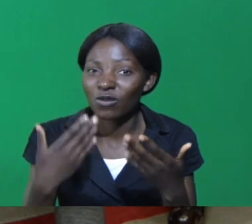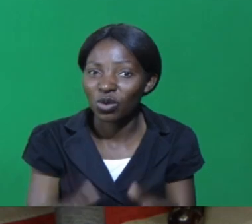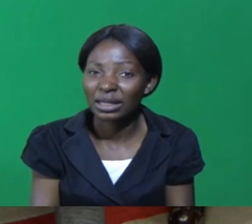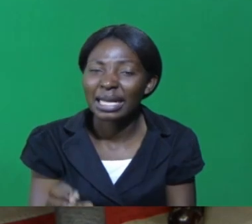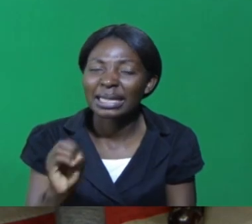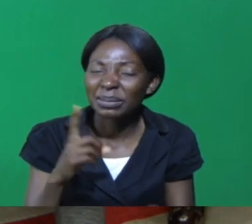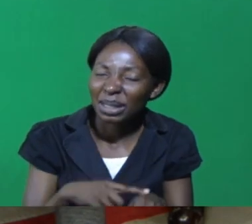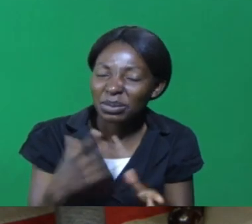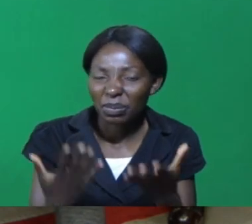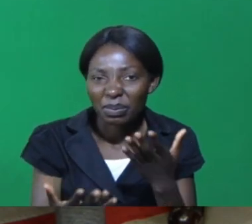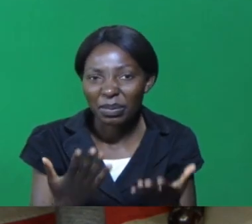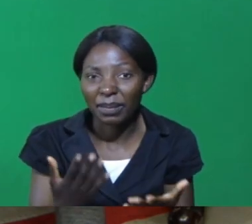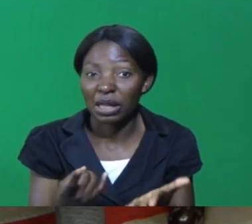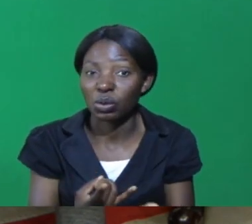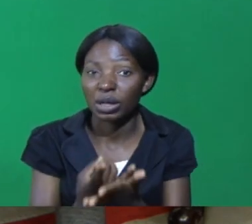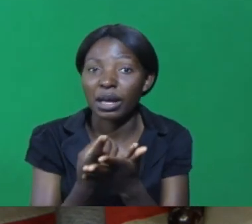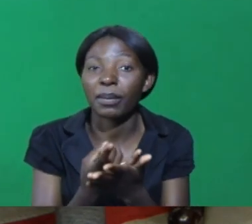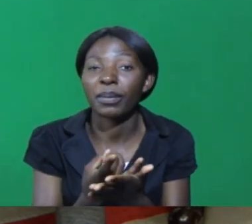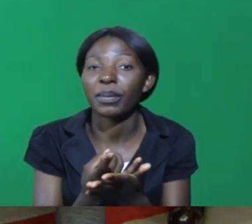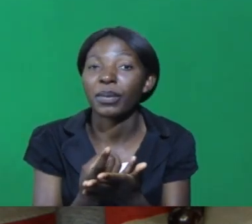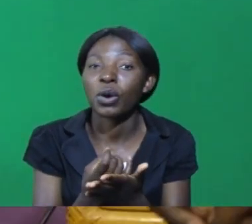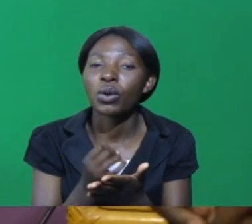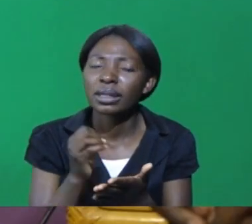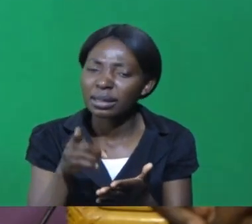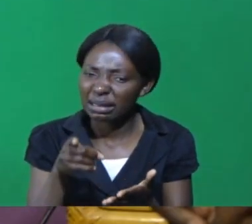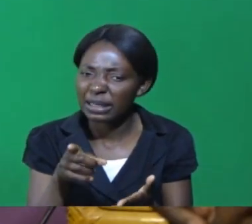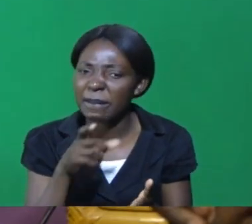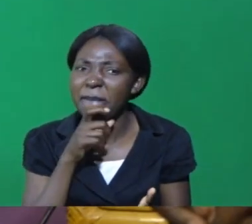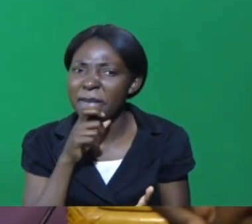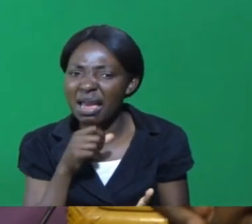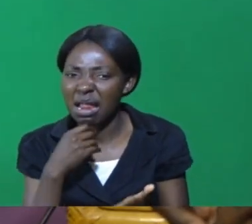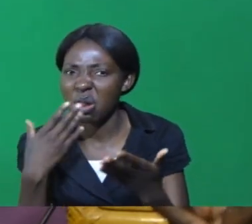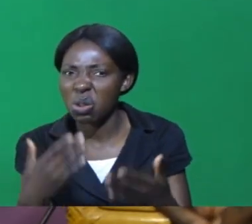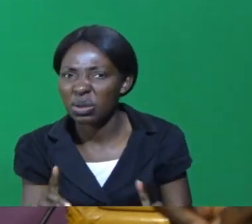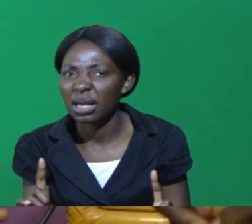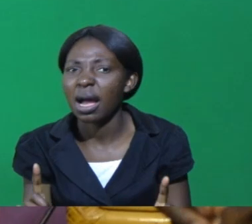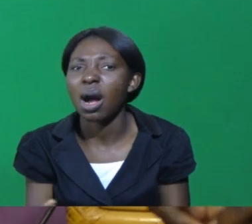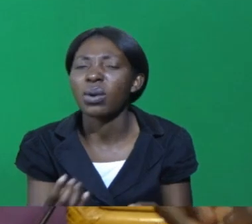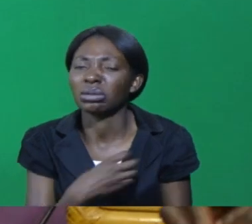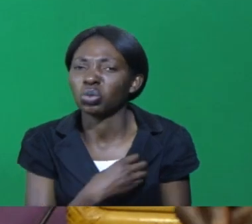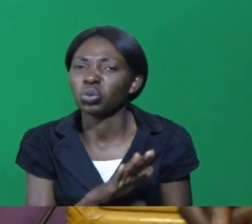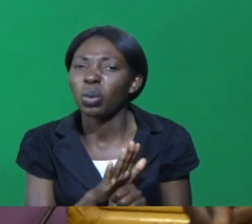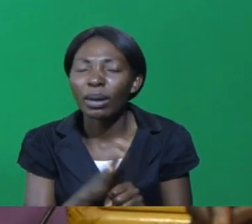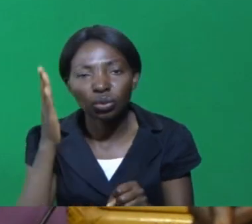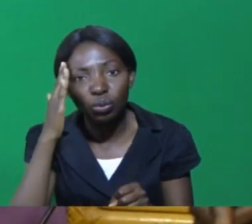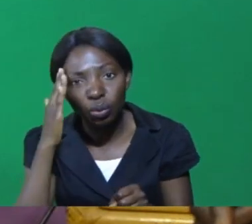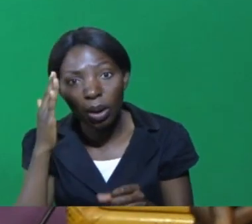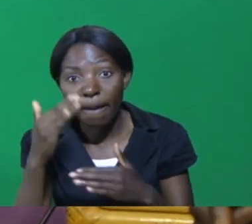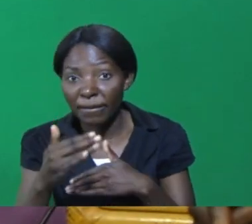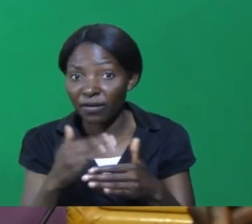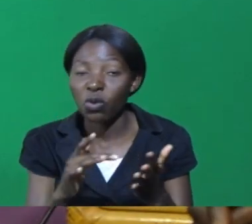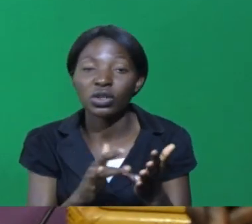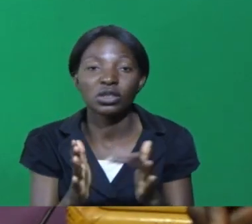Wekurashika zvekuti rinogona kutibatsira kuti tione kuti wekurashika uyu ndiani, zvibva zvanyatsojeka nhasi.